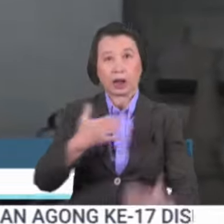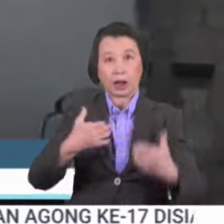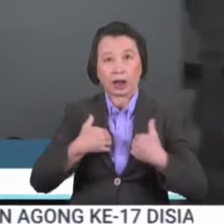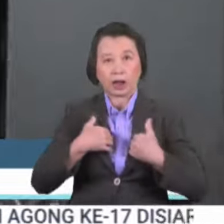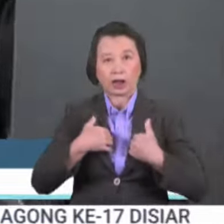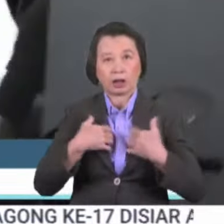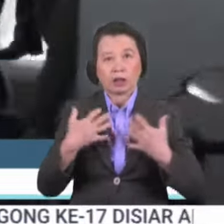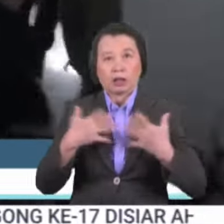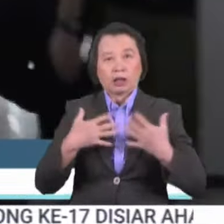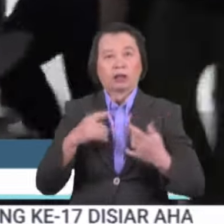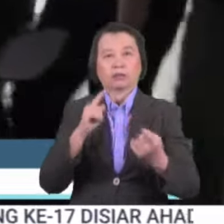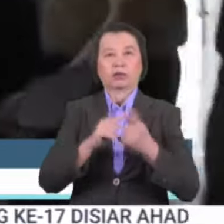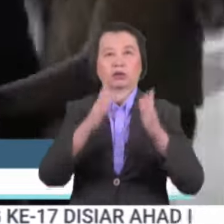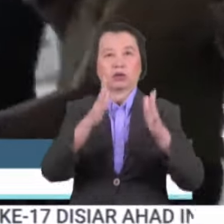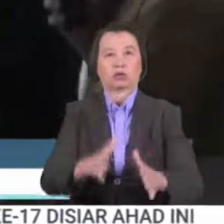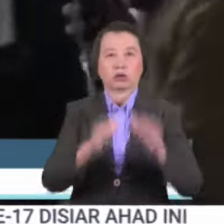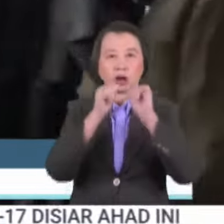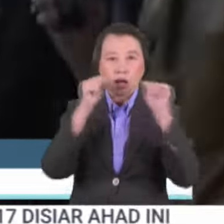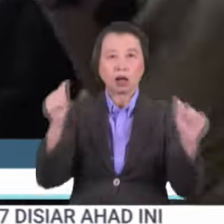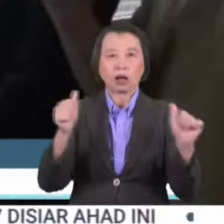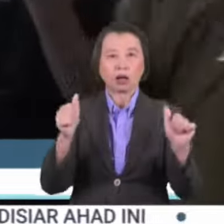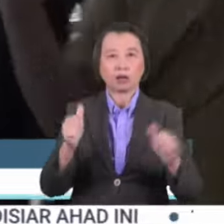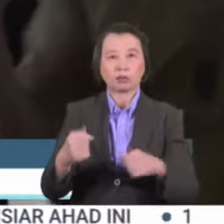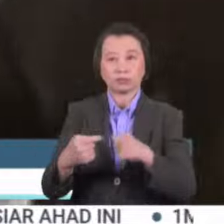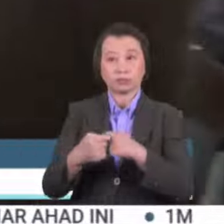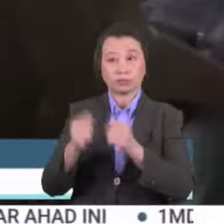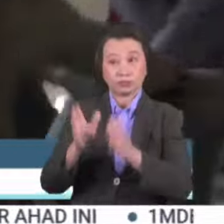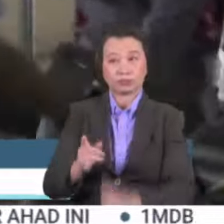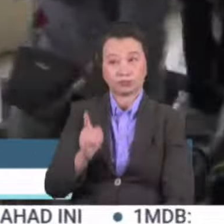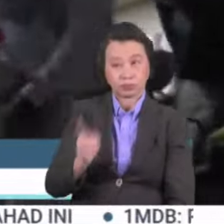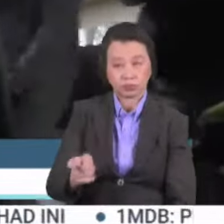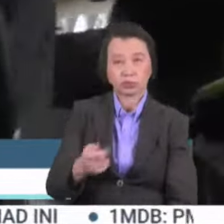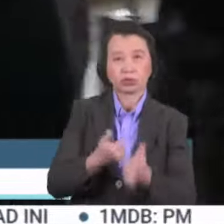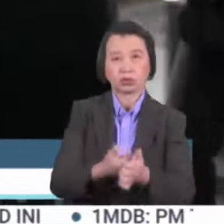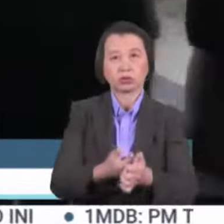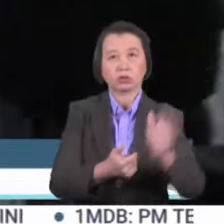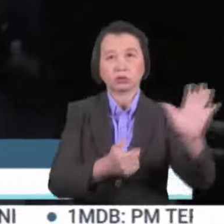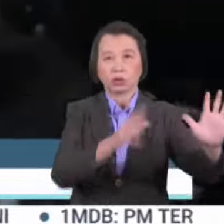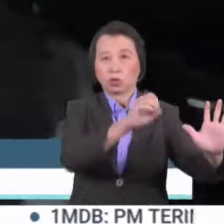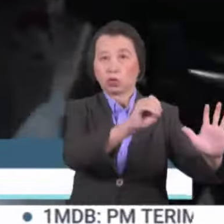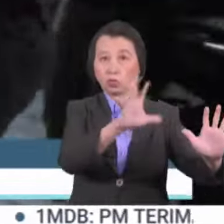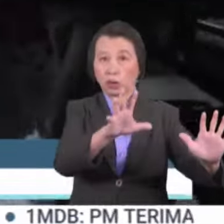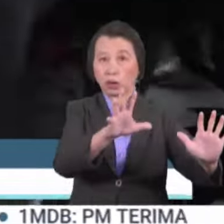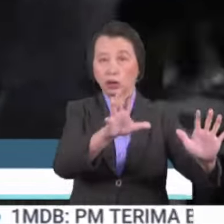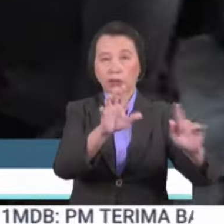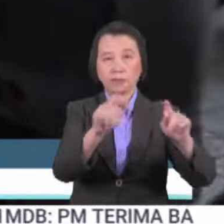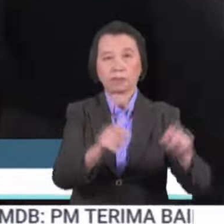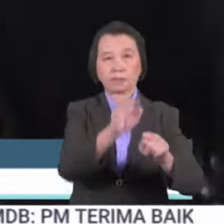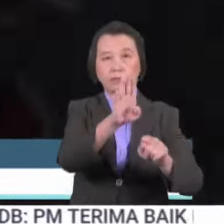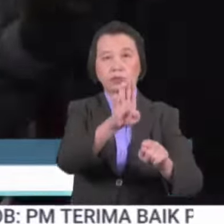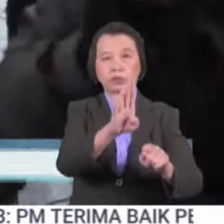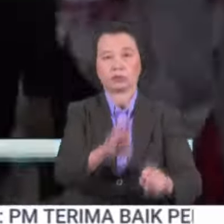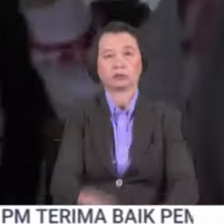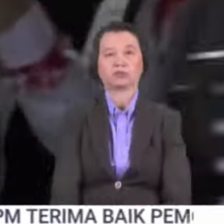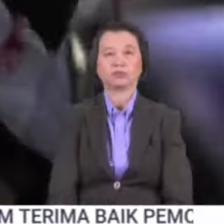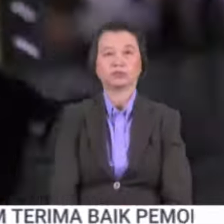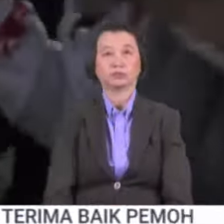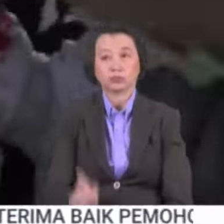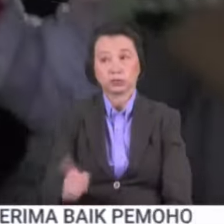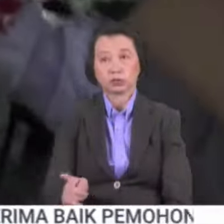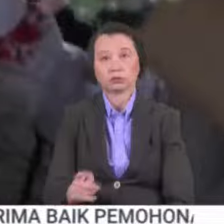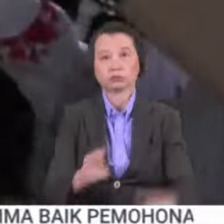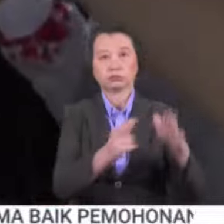mewujudkan kegentaran kepada orang awam. Tertuduh didakwa mengikut Seksyen 505-B Kanun Keseksaan